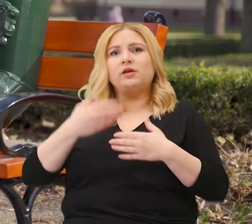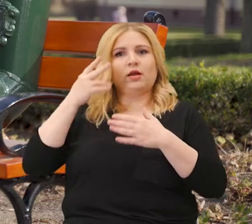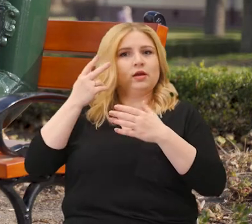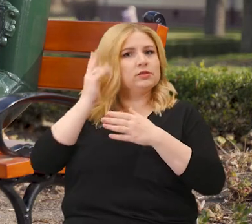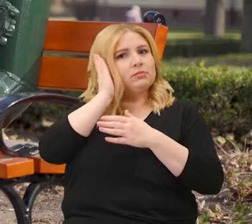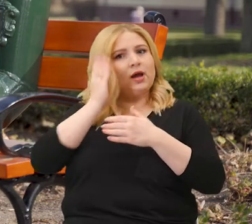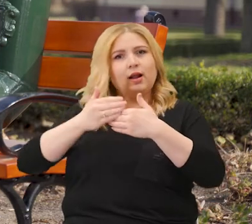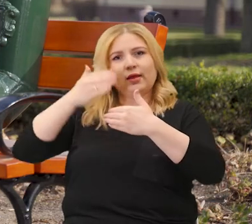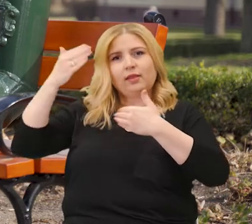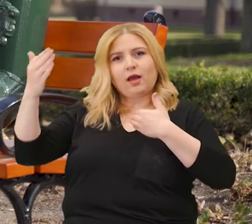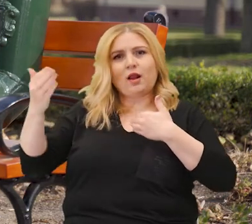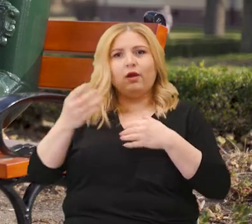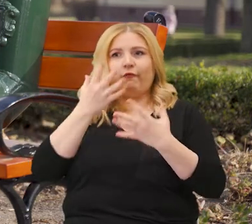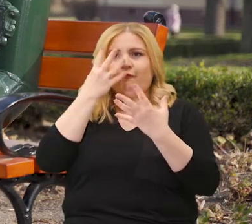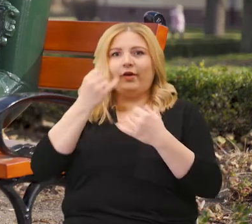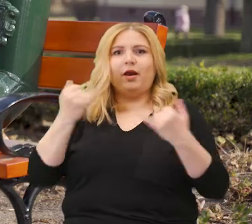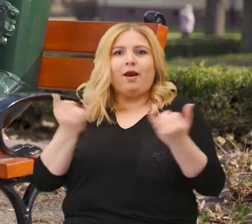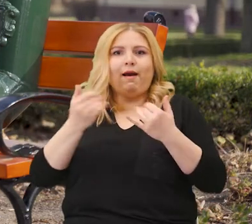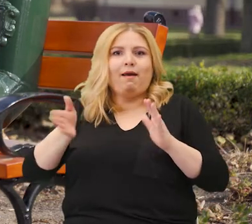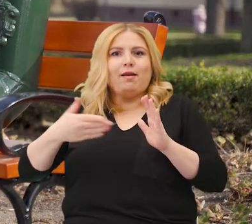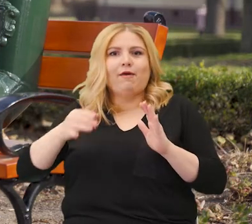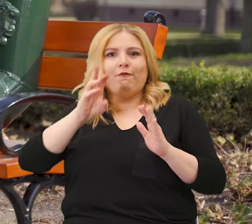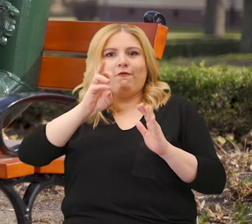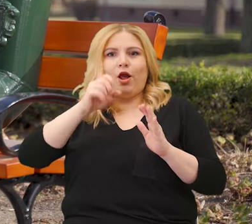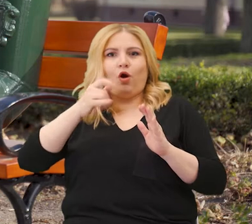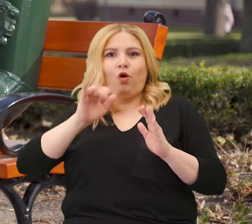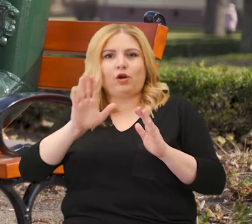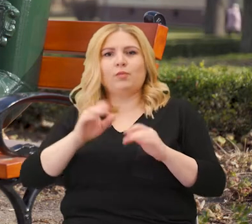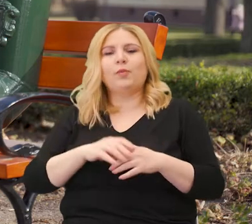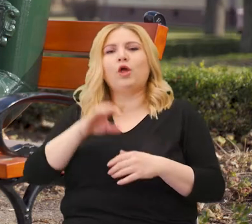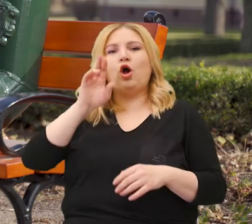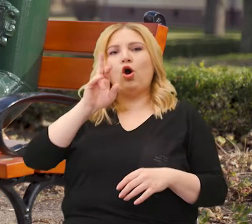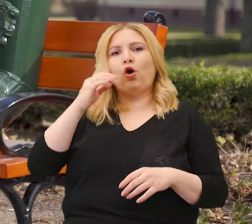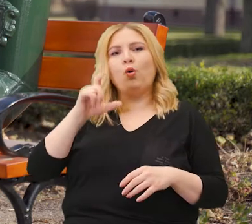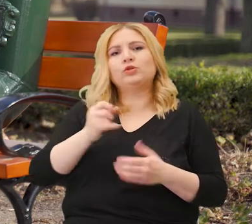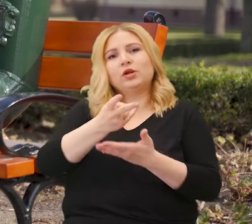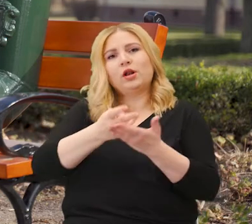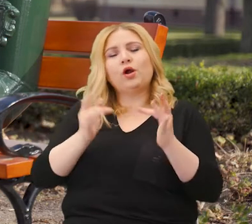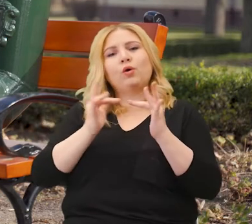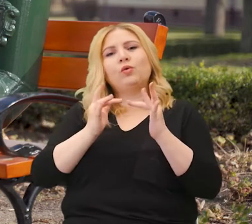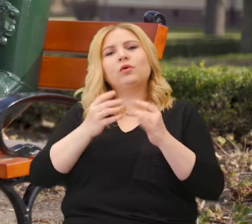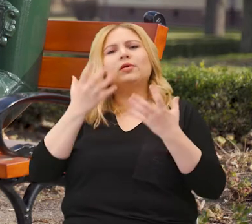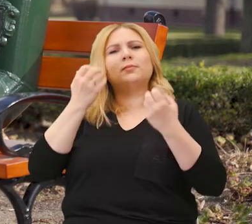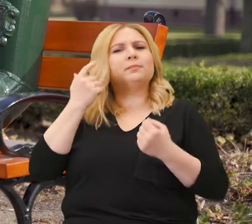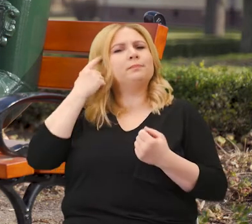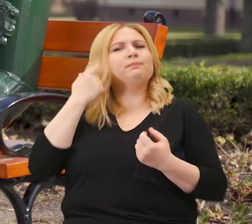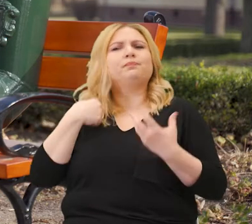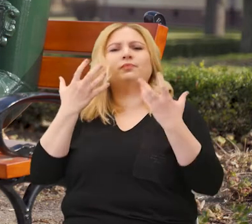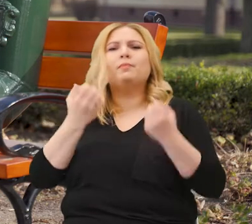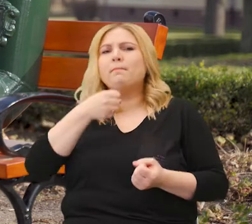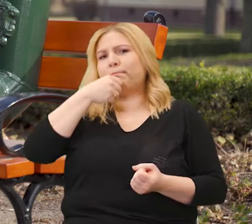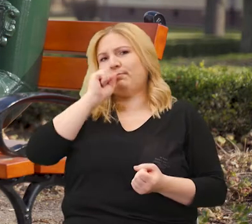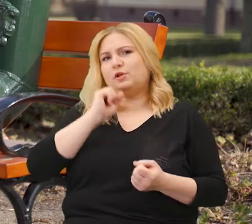kołdrą. Romcia usiadła na łóżeczku i pomyślała, że chce jej się pić. Potem ziewnęła i nagle zelektryzowało